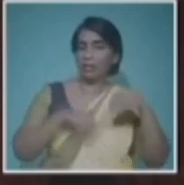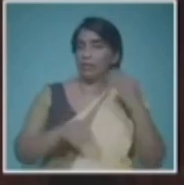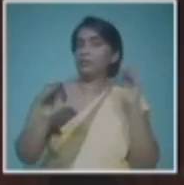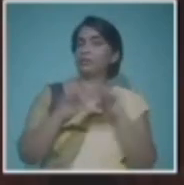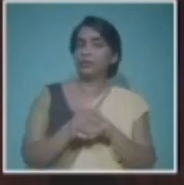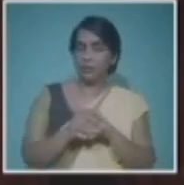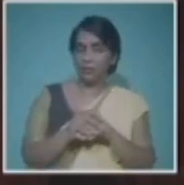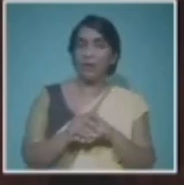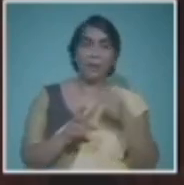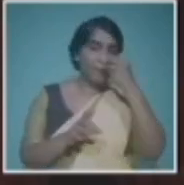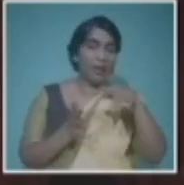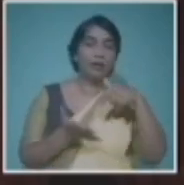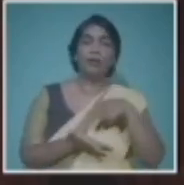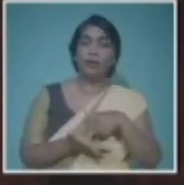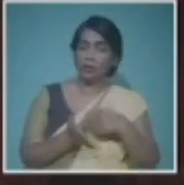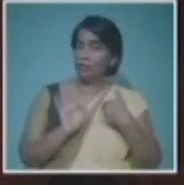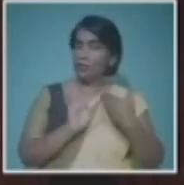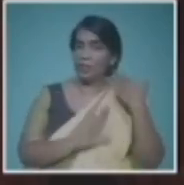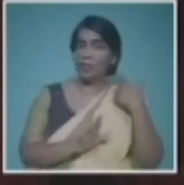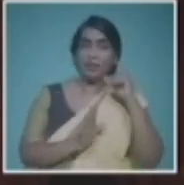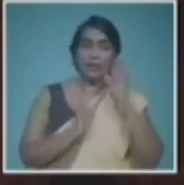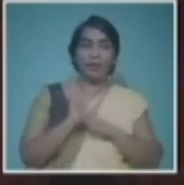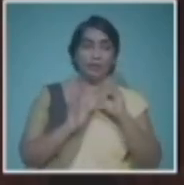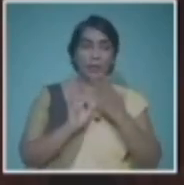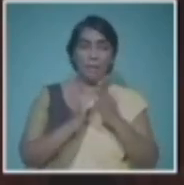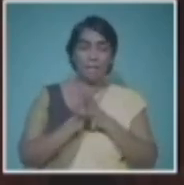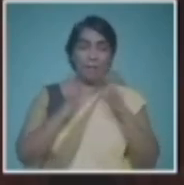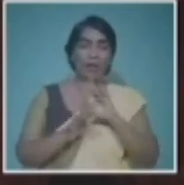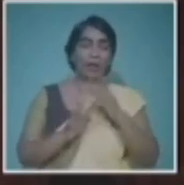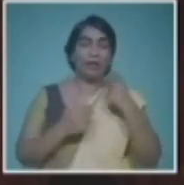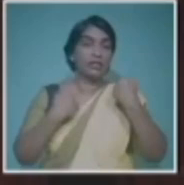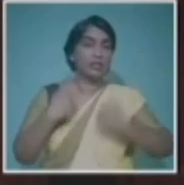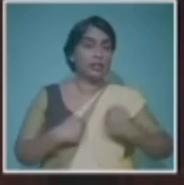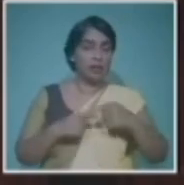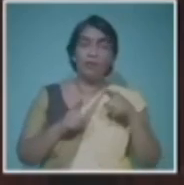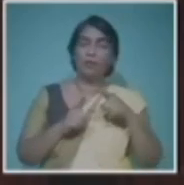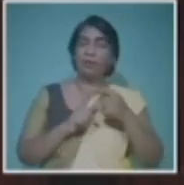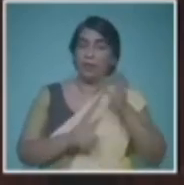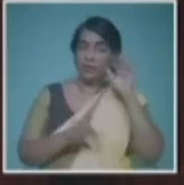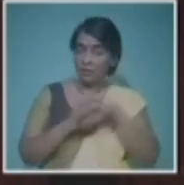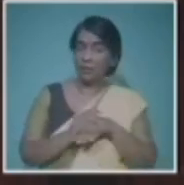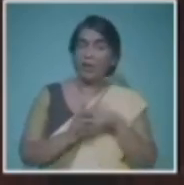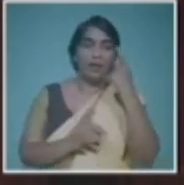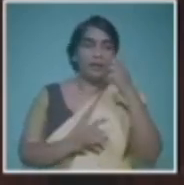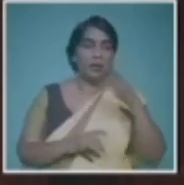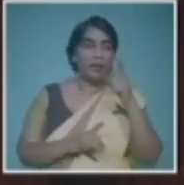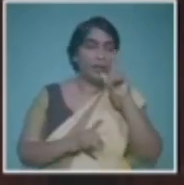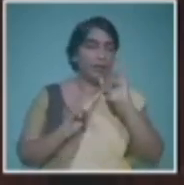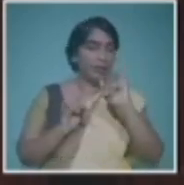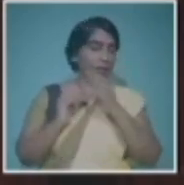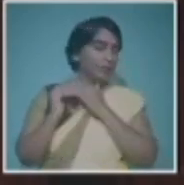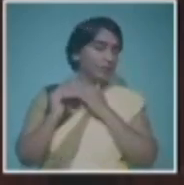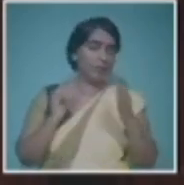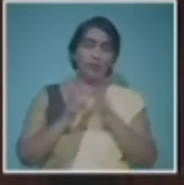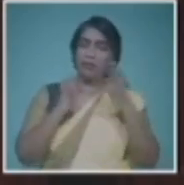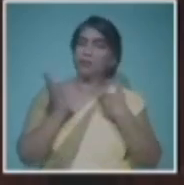පිවිසෙන්නේ මාතර නගර සභාවේ එදා මහනගර සභාවක් වෙන්න කලින් නගර සභාවේ සභාපතිවරයා විදියට 1976 ඉඳලා ඉතාමත්